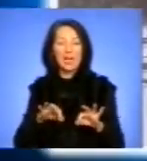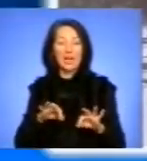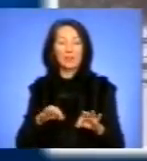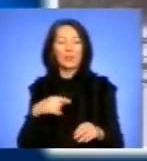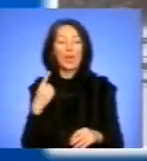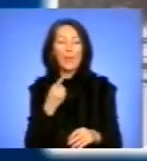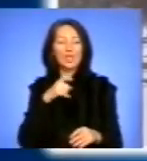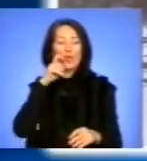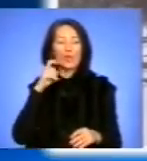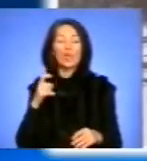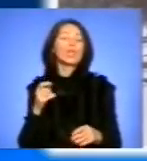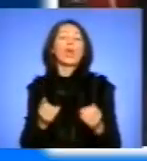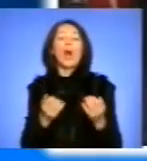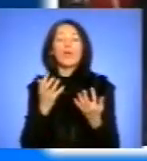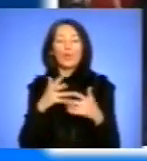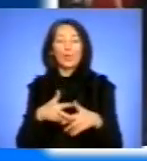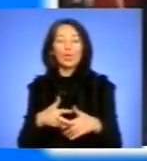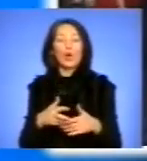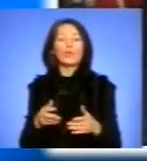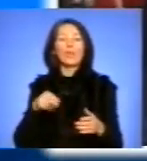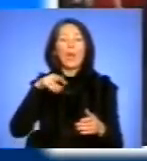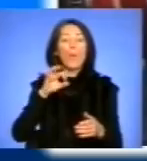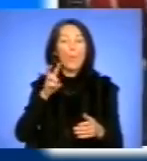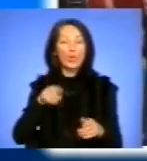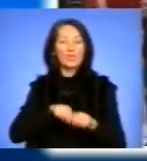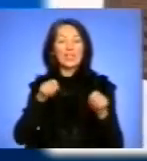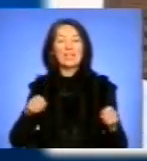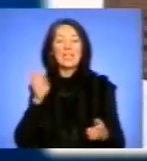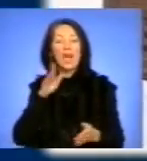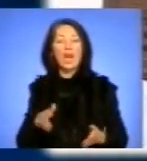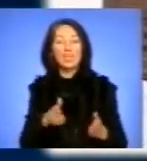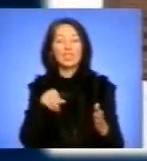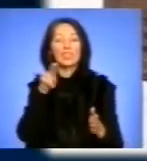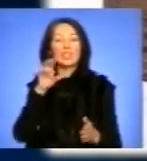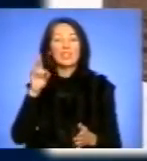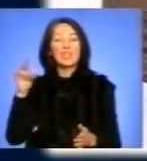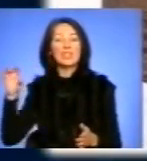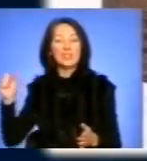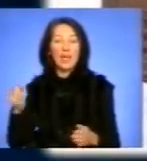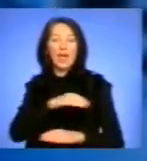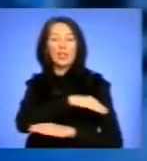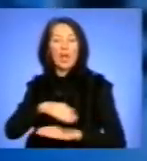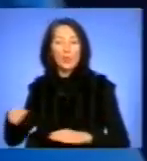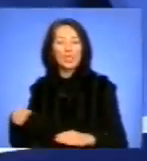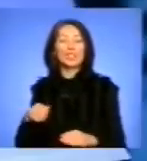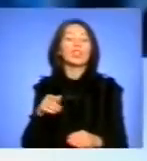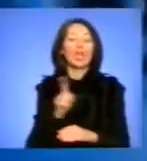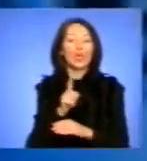Перший в Україні автоматизований гідрологічний пост відкрили на річці Дністер на межі Тернопільської і Чернівецької областей.